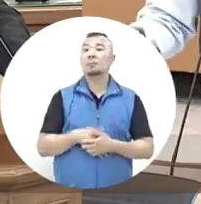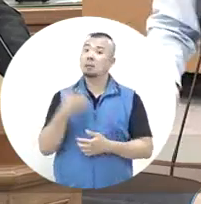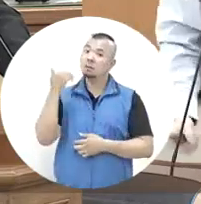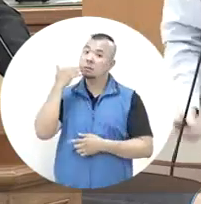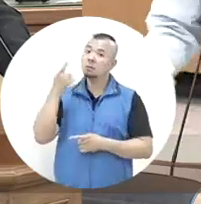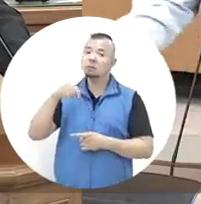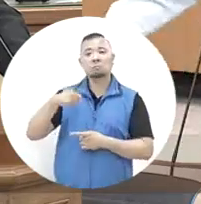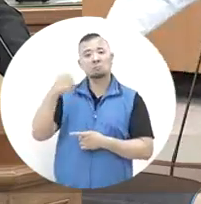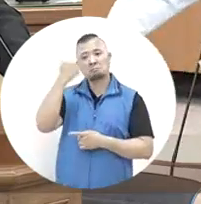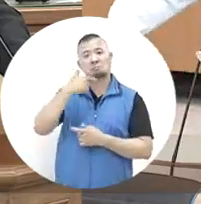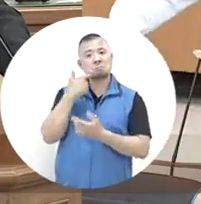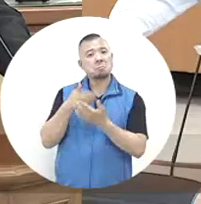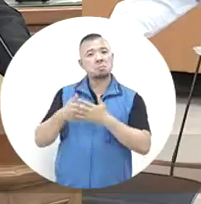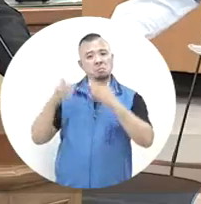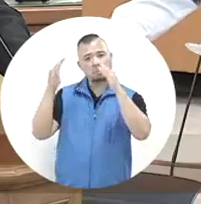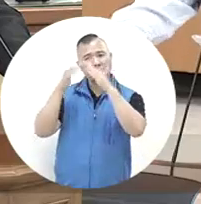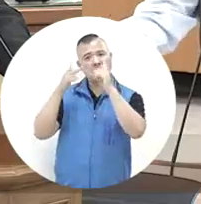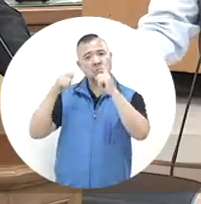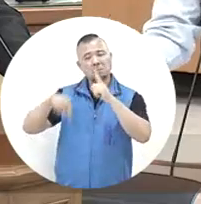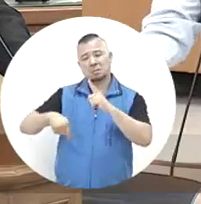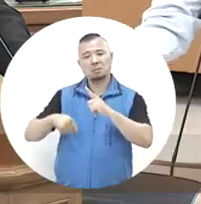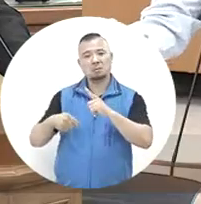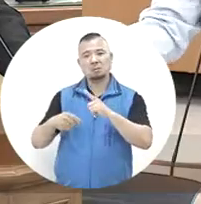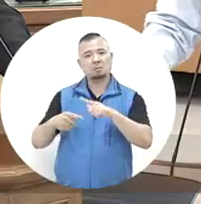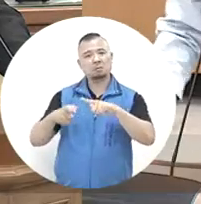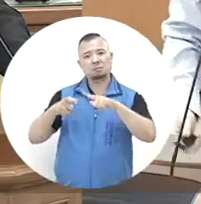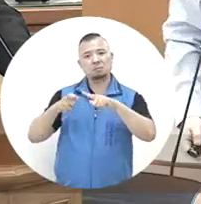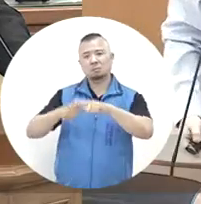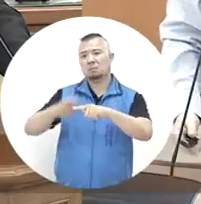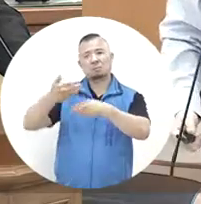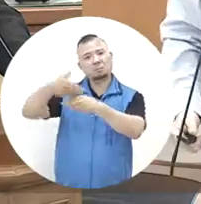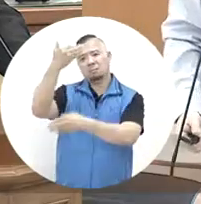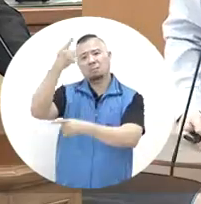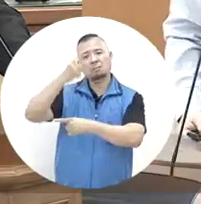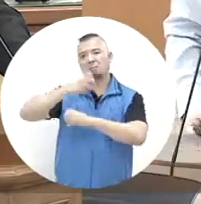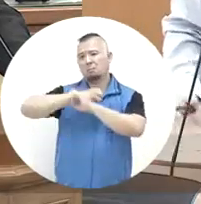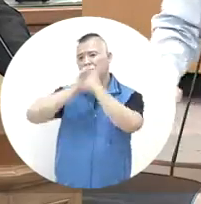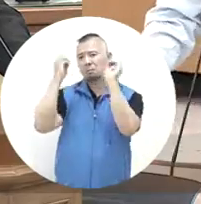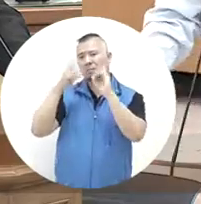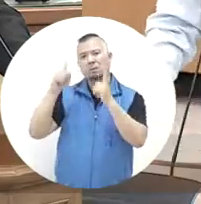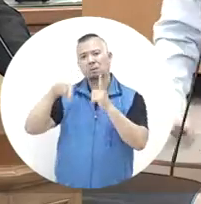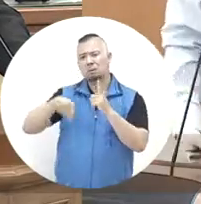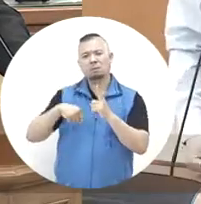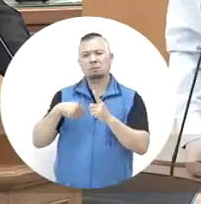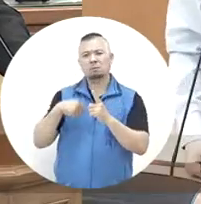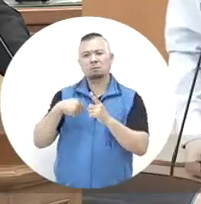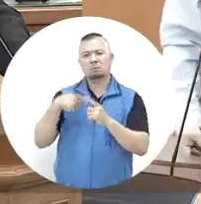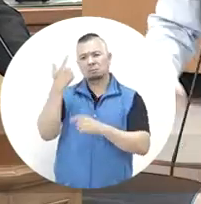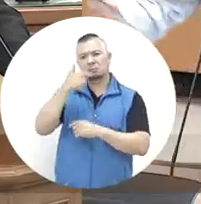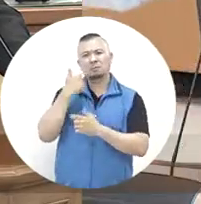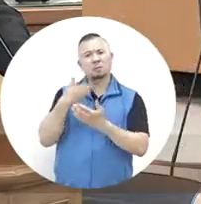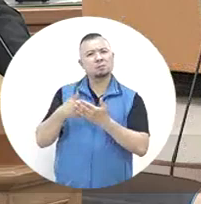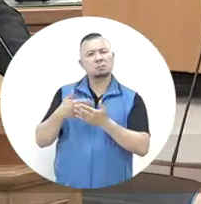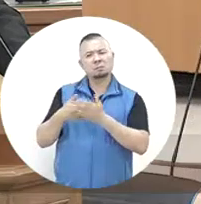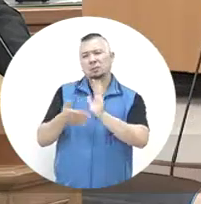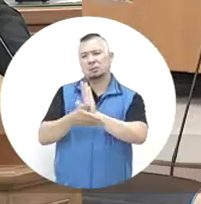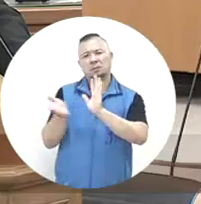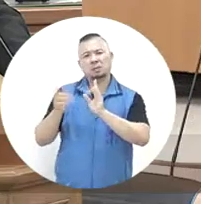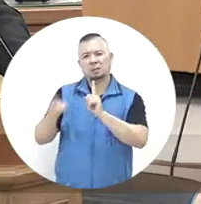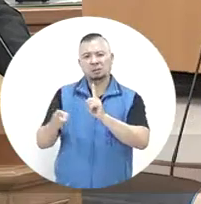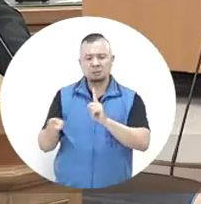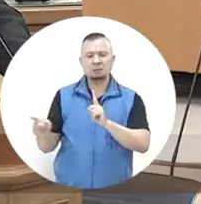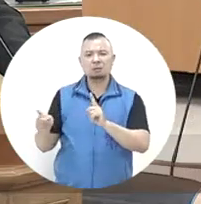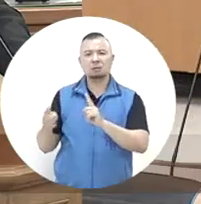放的话，这个美术展其实会让人家觉得说我来这边很失落啦。所以如果可以的